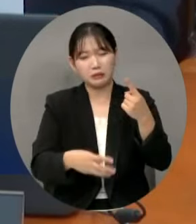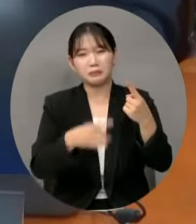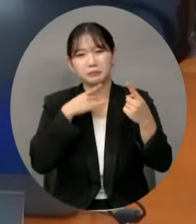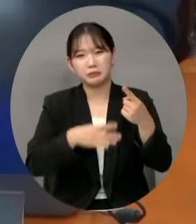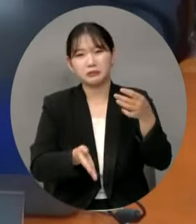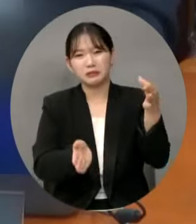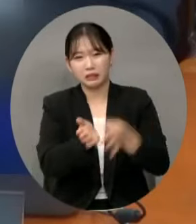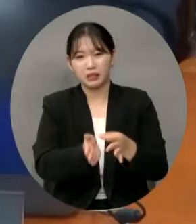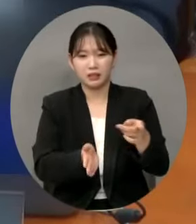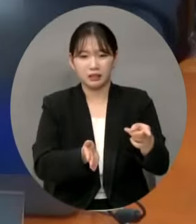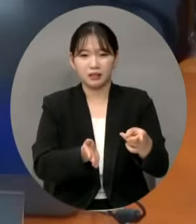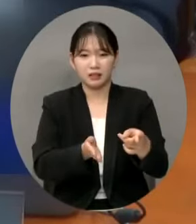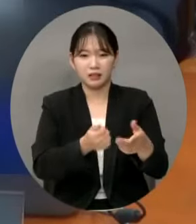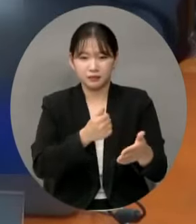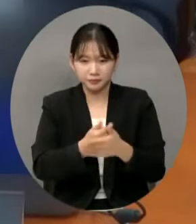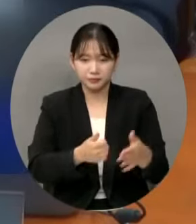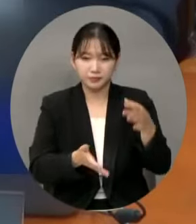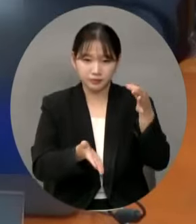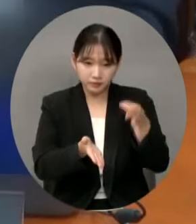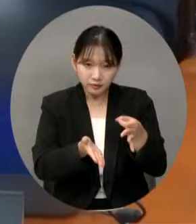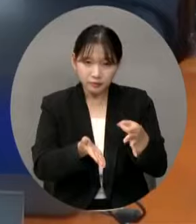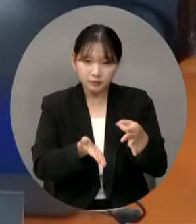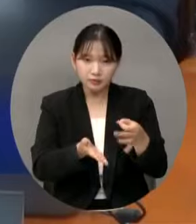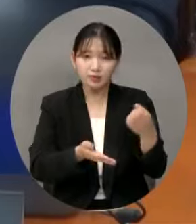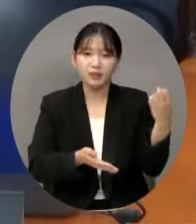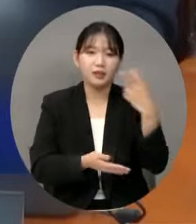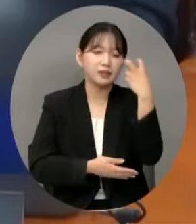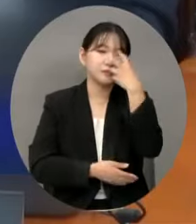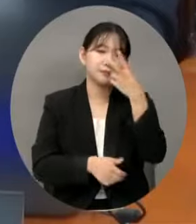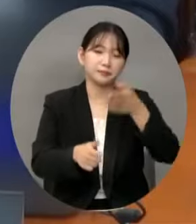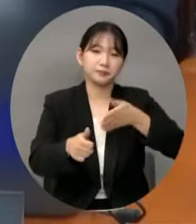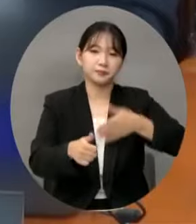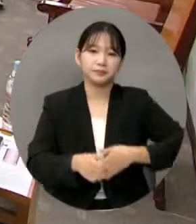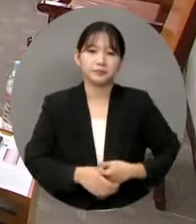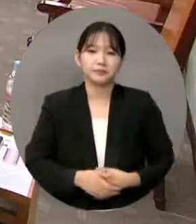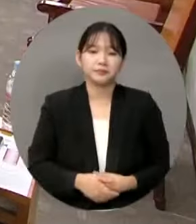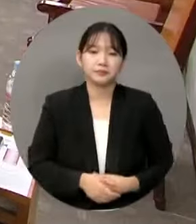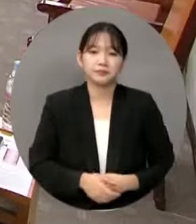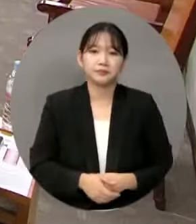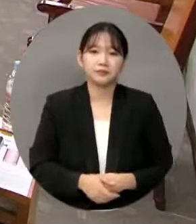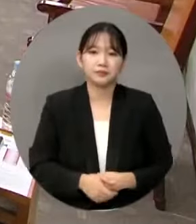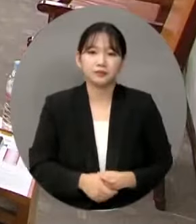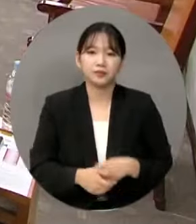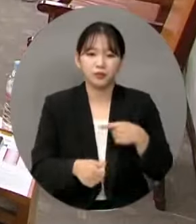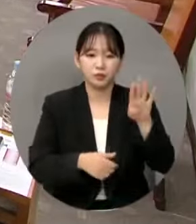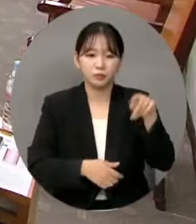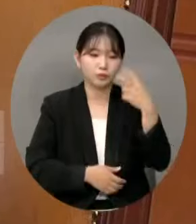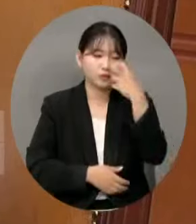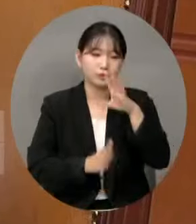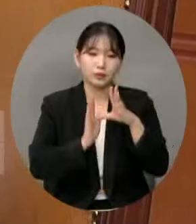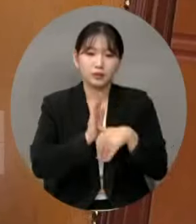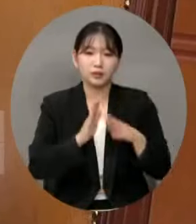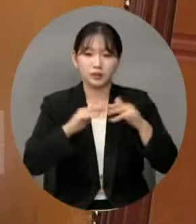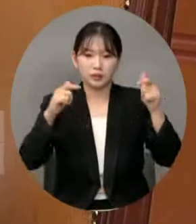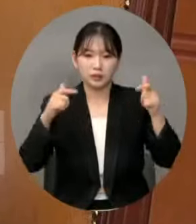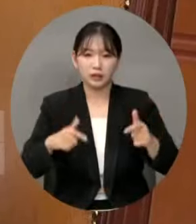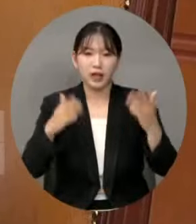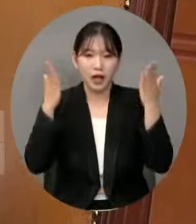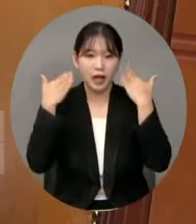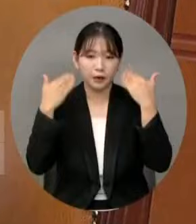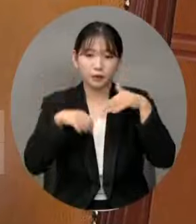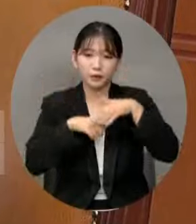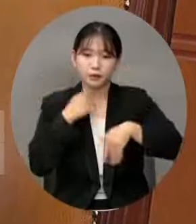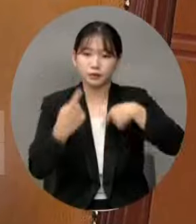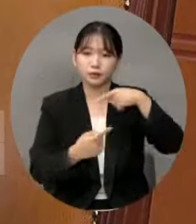안 된답니다. 그래서 단가를 한번 꼭 재검토를 해서. 교육부 국감에서는 전남에서 학교